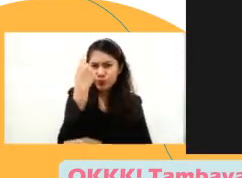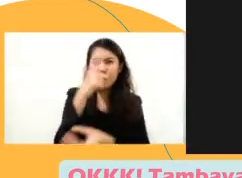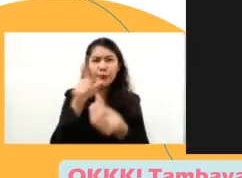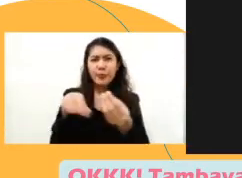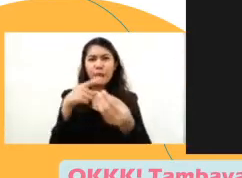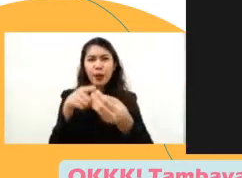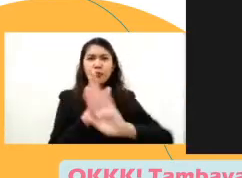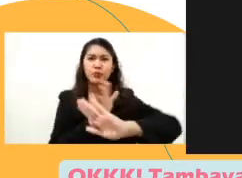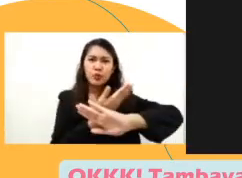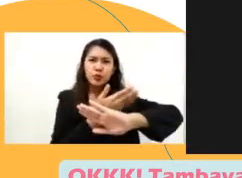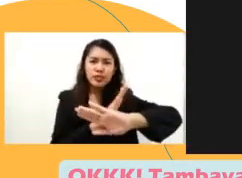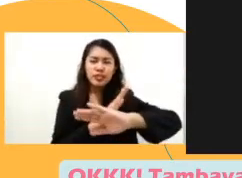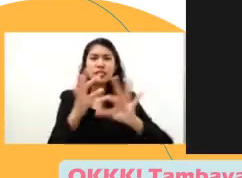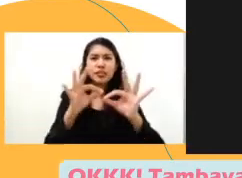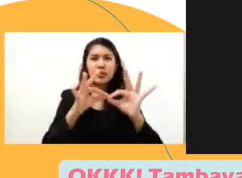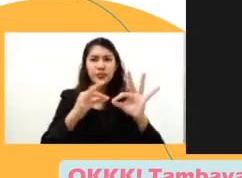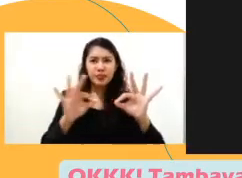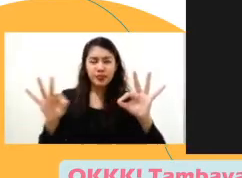na.